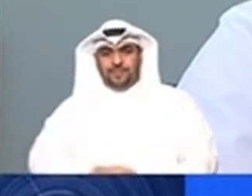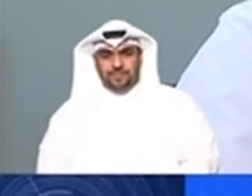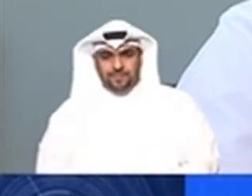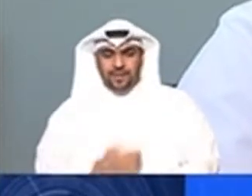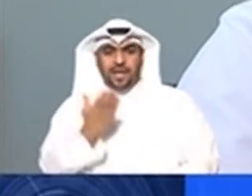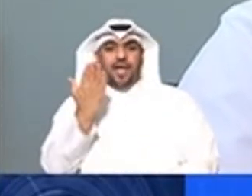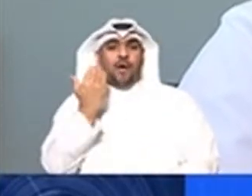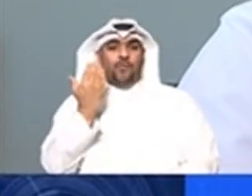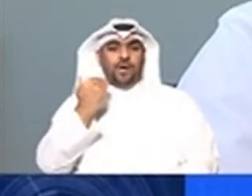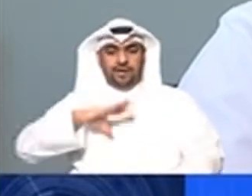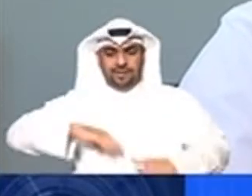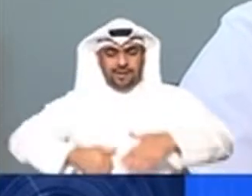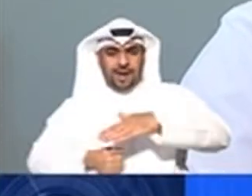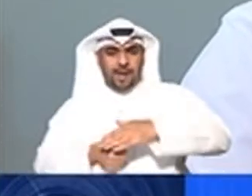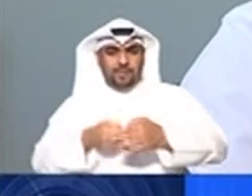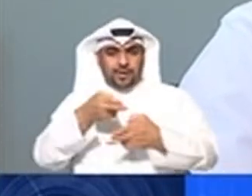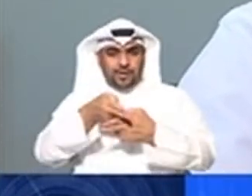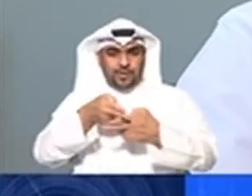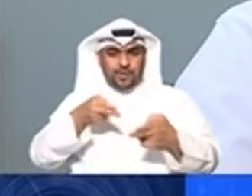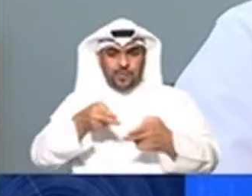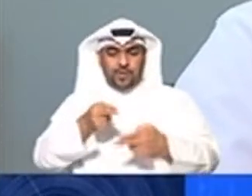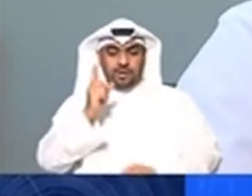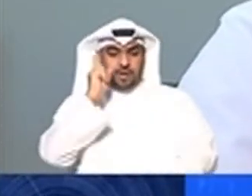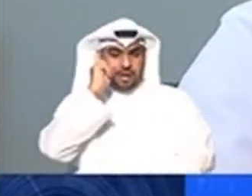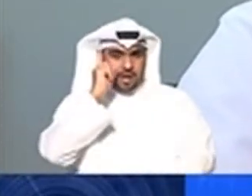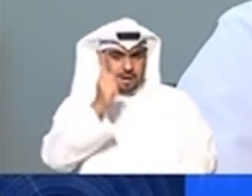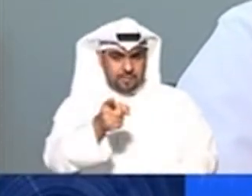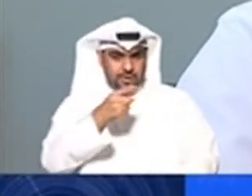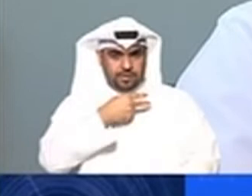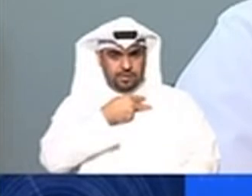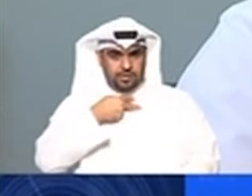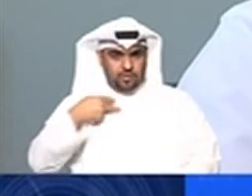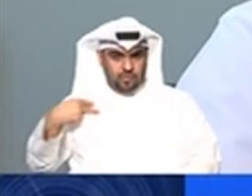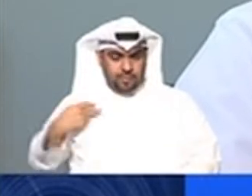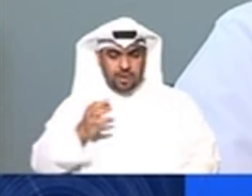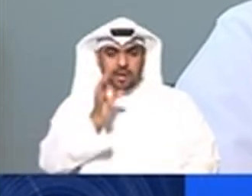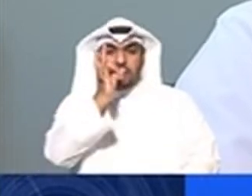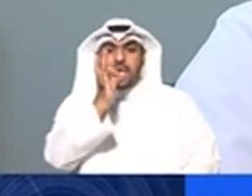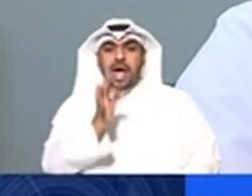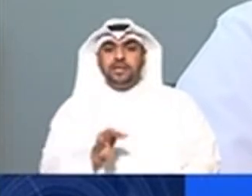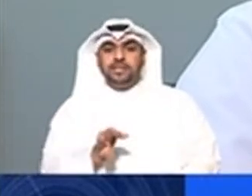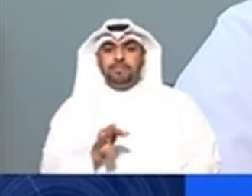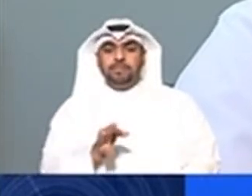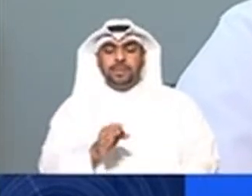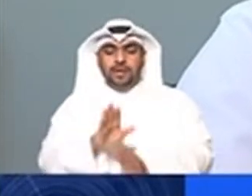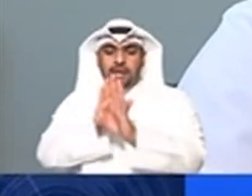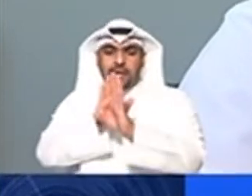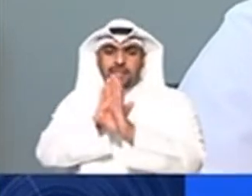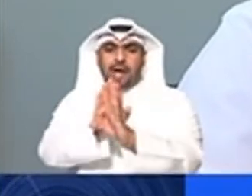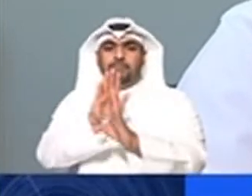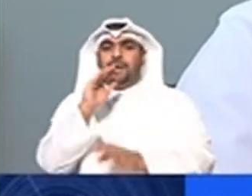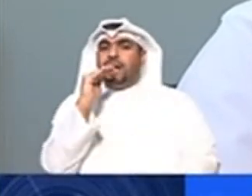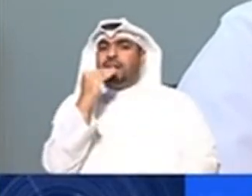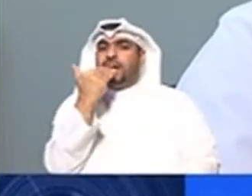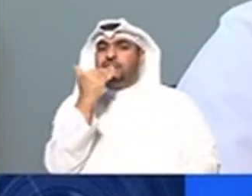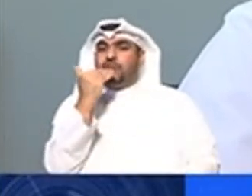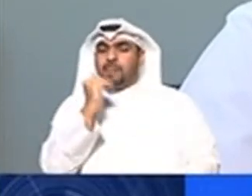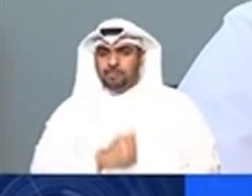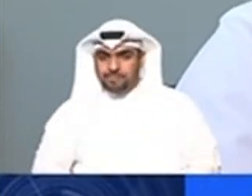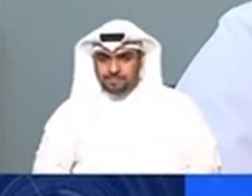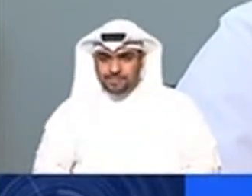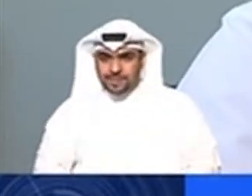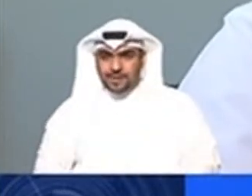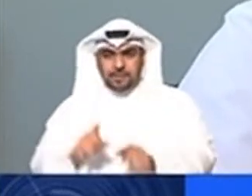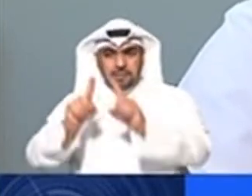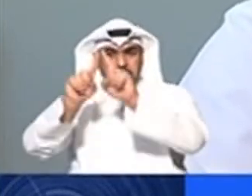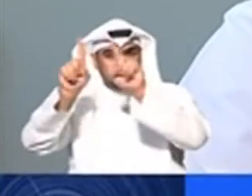للمسؤولين بدعم وتمكين هذه الشريحة وتمويل مشاريعهم سواء المشاريع الربحية أو المشاريع التنموية